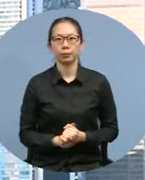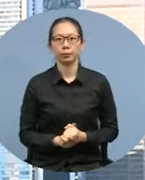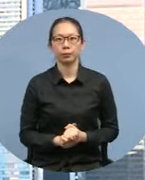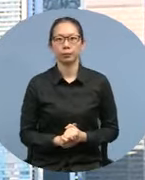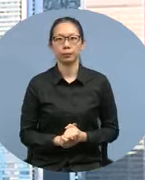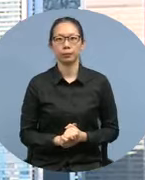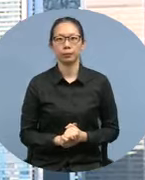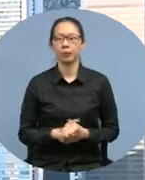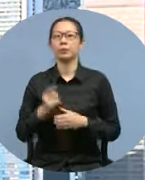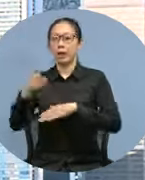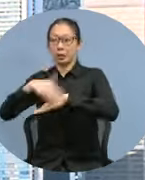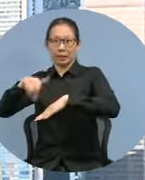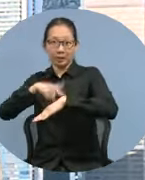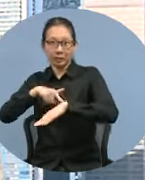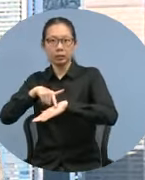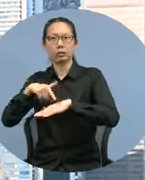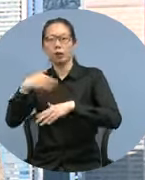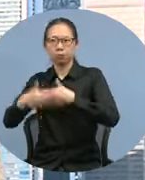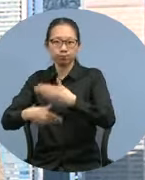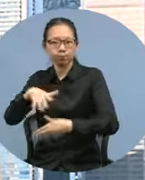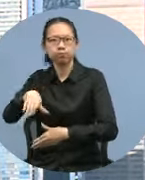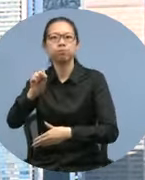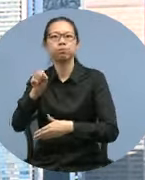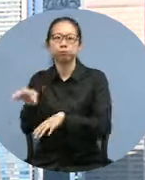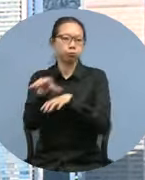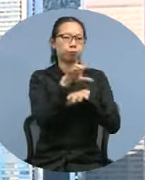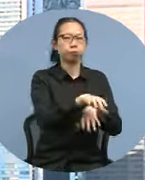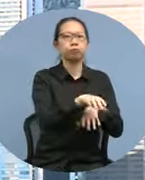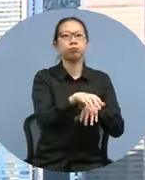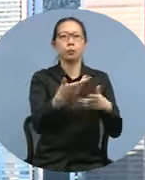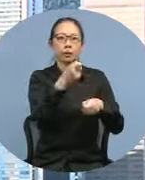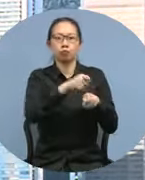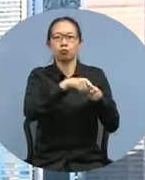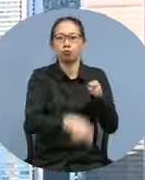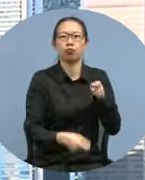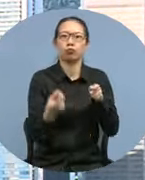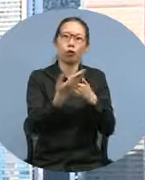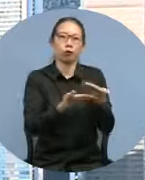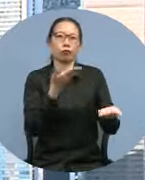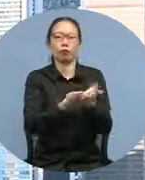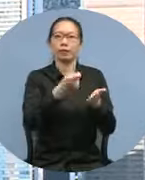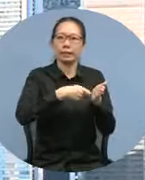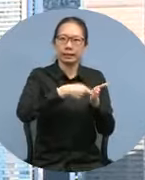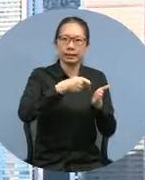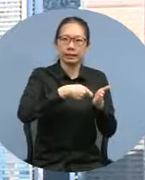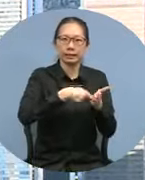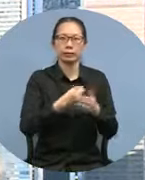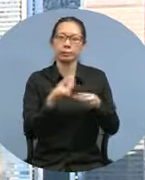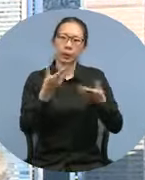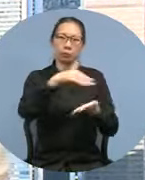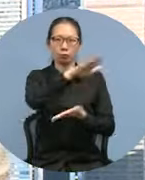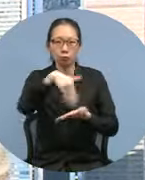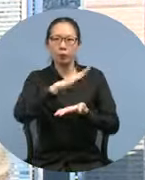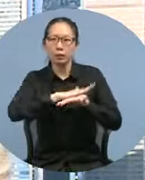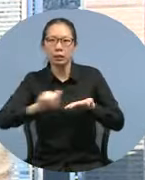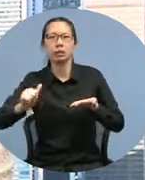用的程序在這個實施細則裏面來到去鋪排一次，等到大家都很清晰，不需要說還要在哪裡